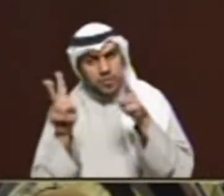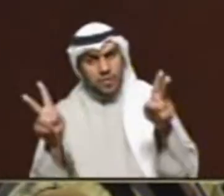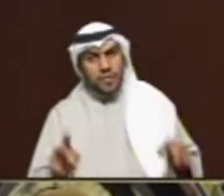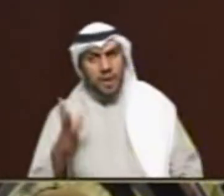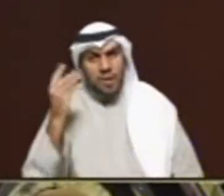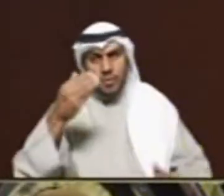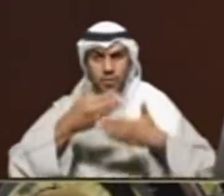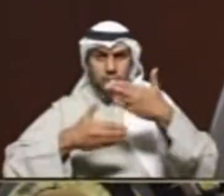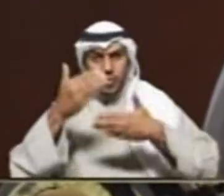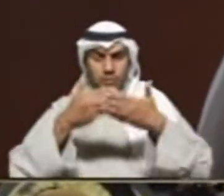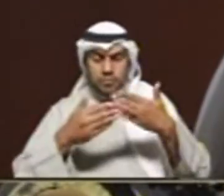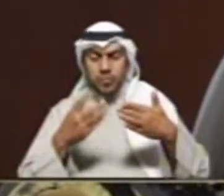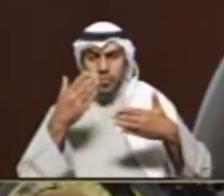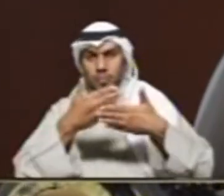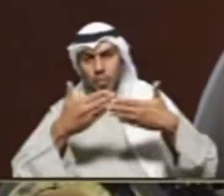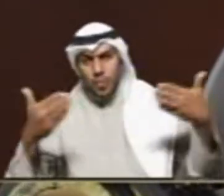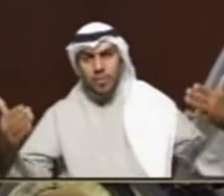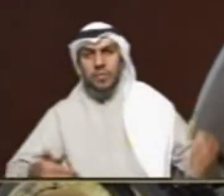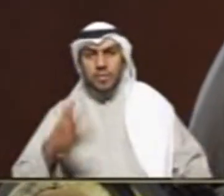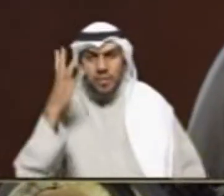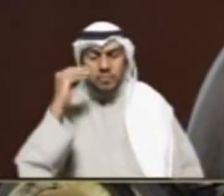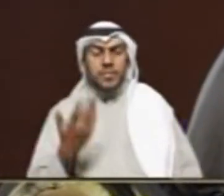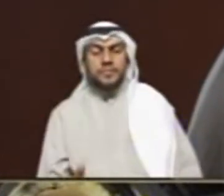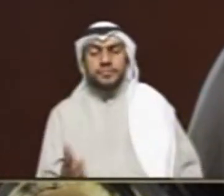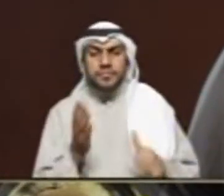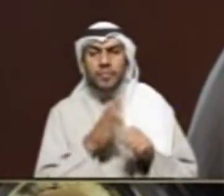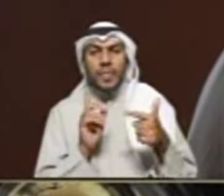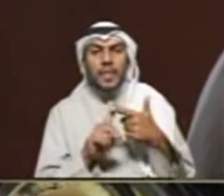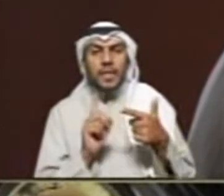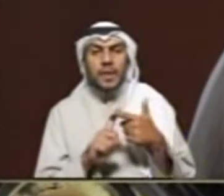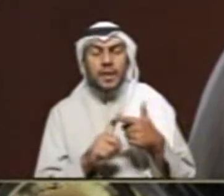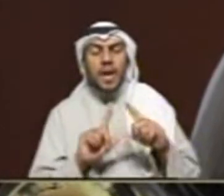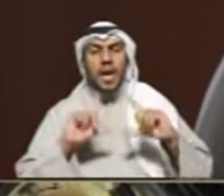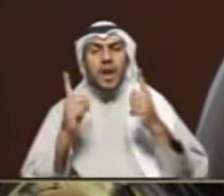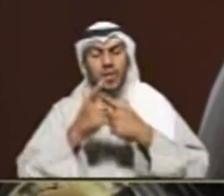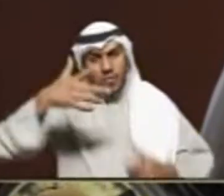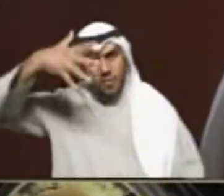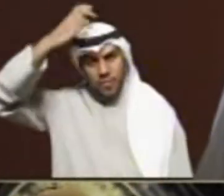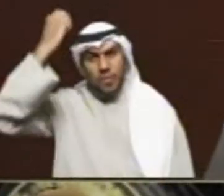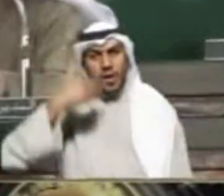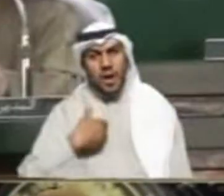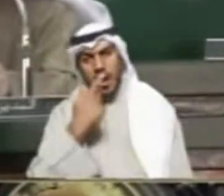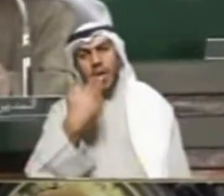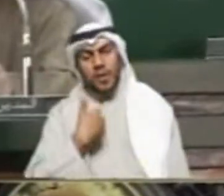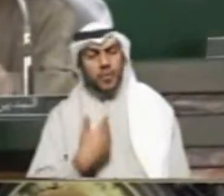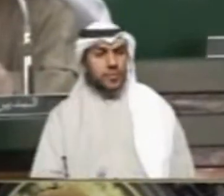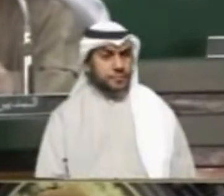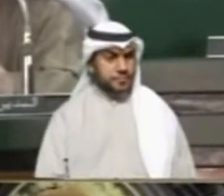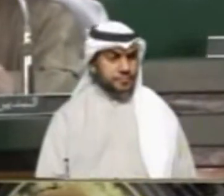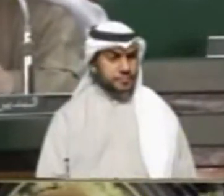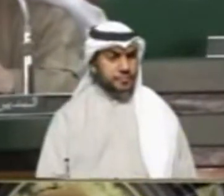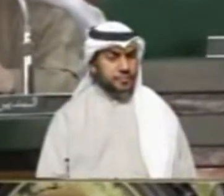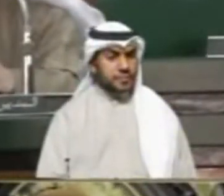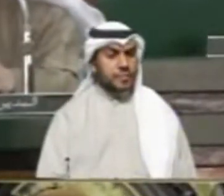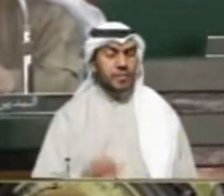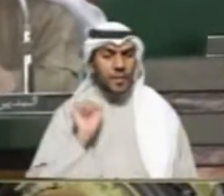السور، وتمت الأمور فيما يخص لجنة الفروانية بصفة مقررها. تخصيص